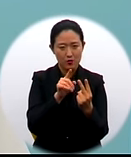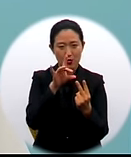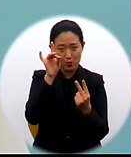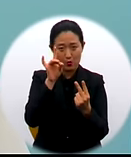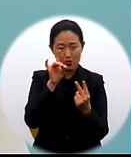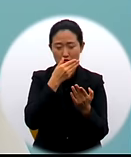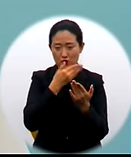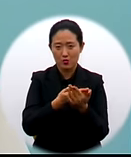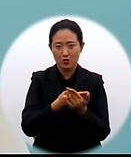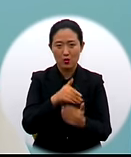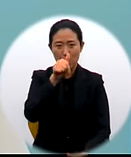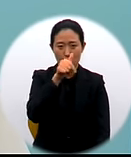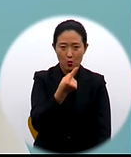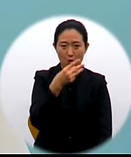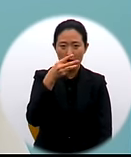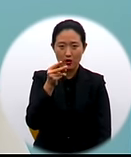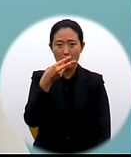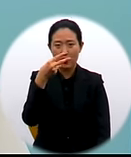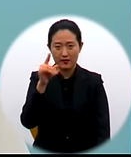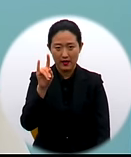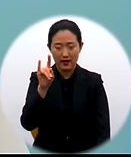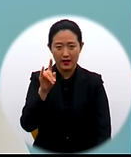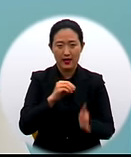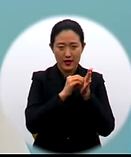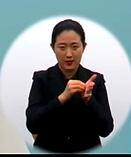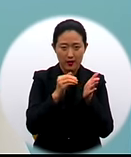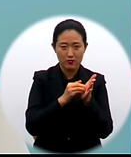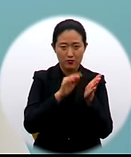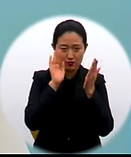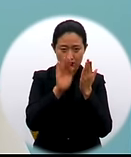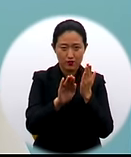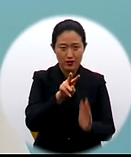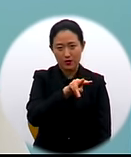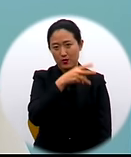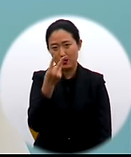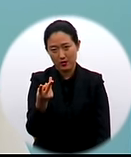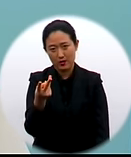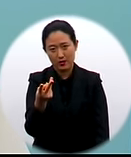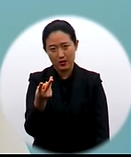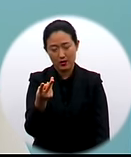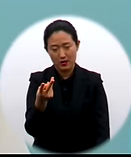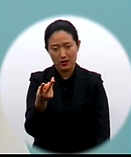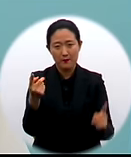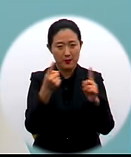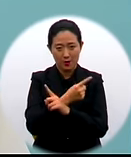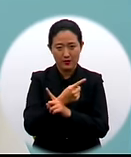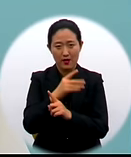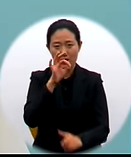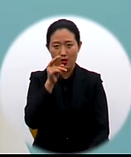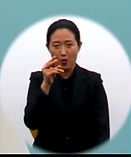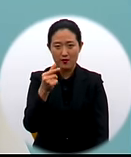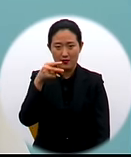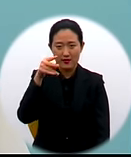취사 선택을 하게 돼요. 제가 아는 분은 고대에 입학해서 2년 만에 연대로 편입하신 분도 계십니다. 그냥 우리가 보기에는 고대나